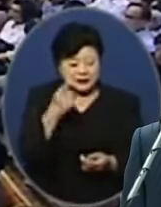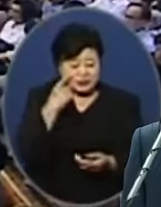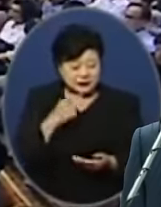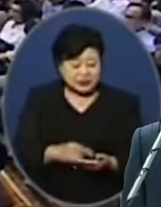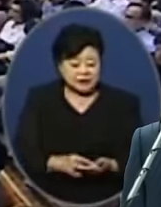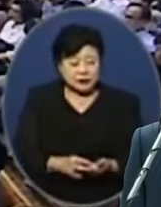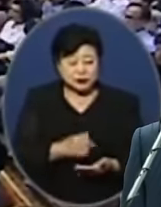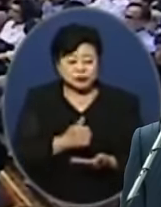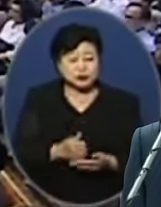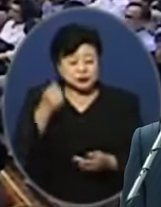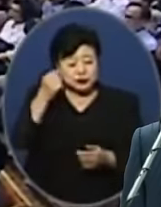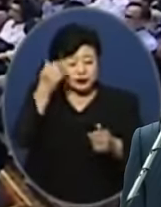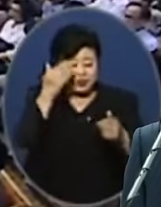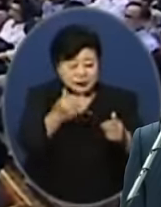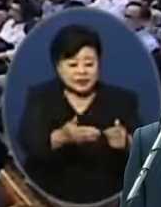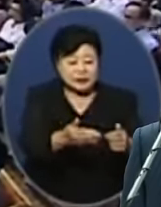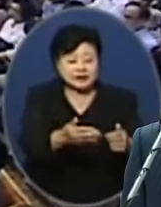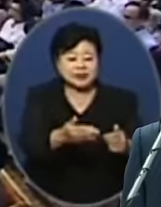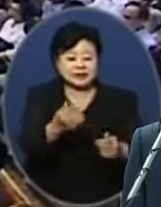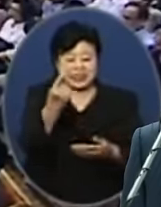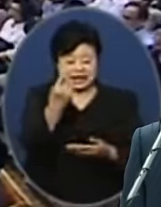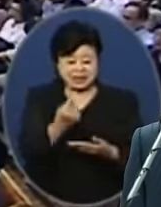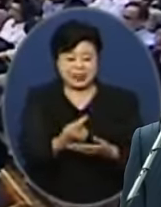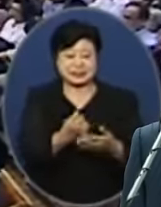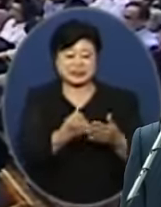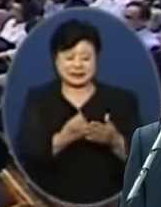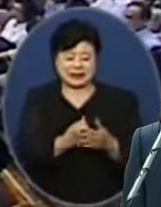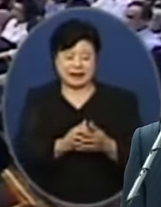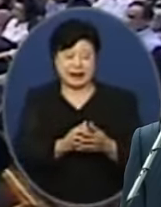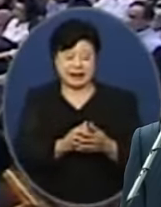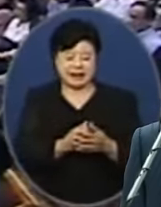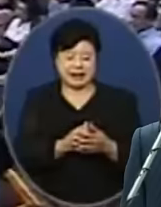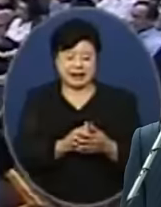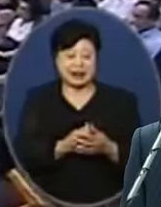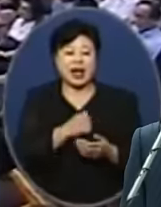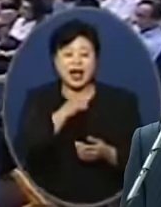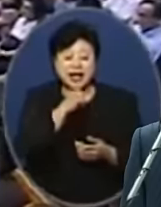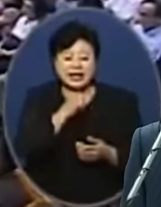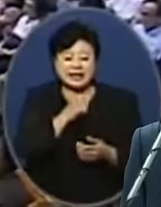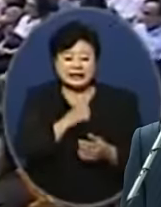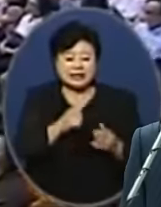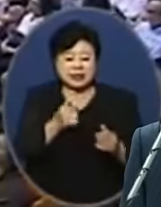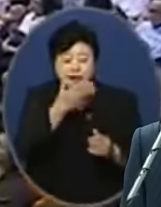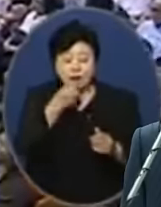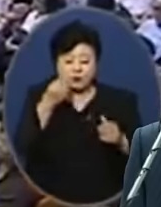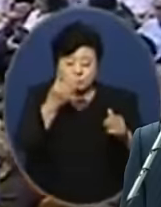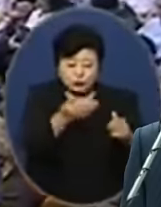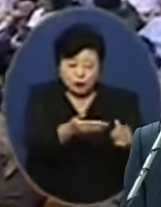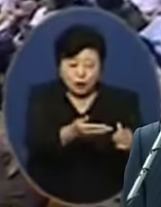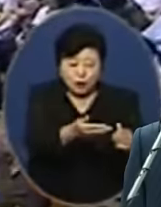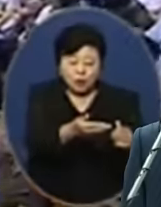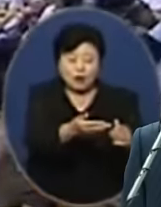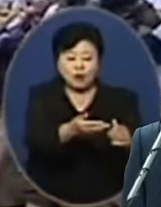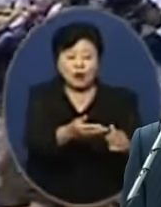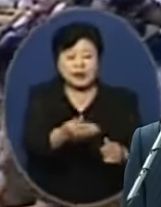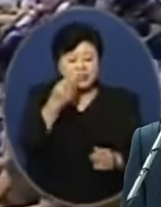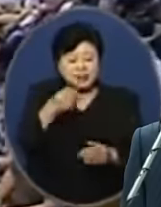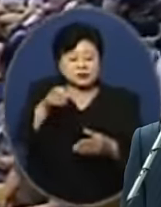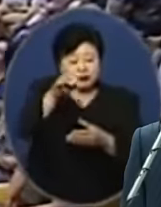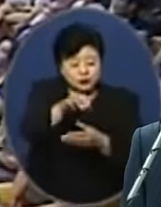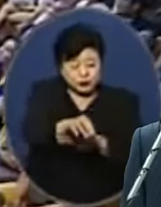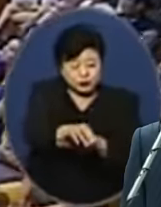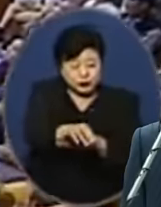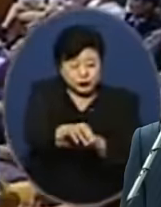찾으시니 곧 주의 성령이 내게 임하셨으니 이는 가난한 자에게 복음을 전하게 하시려고 내게 기름을